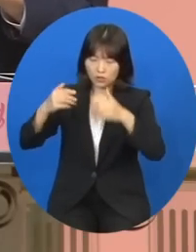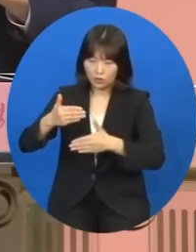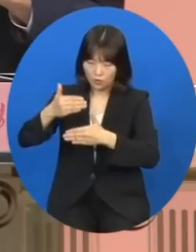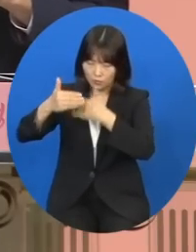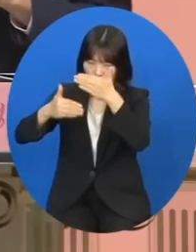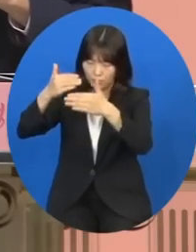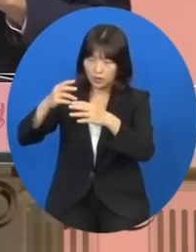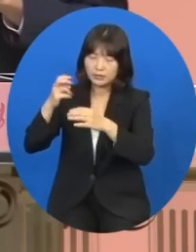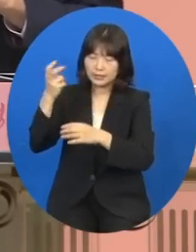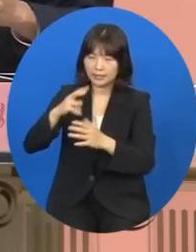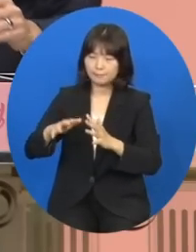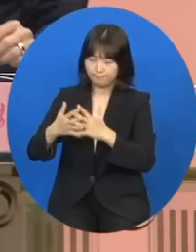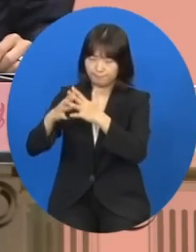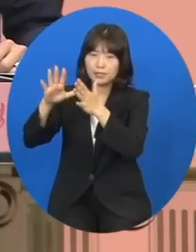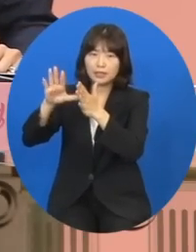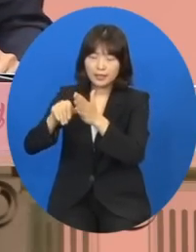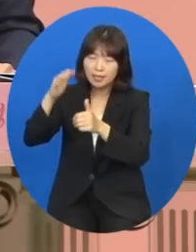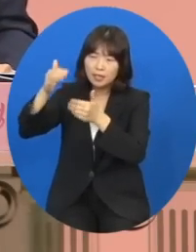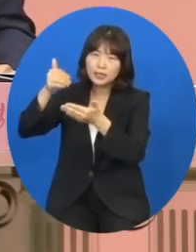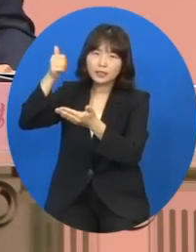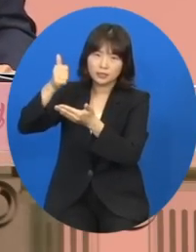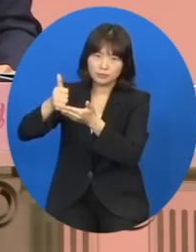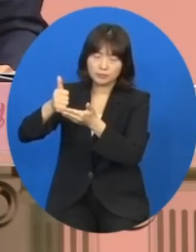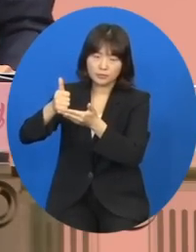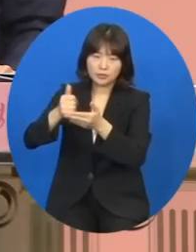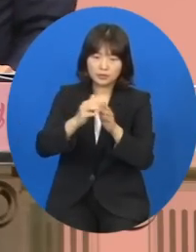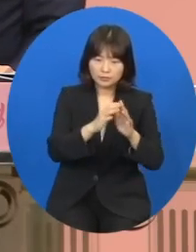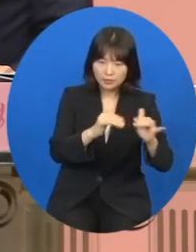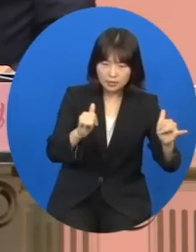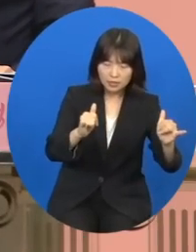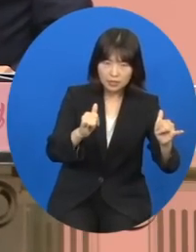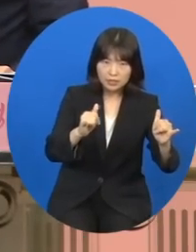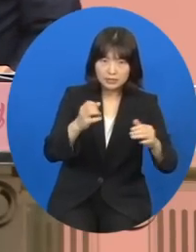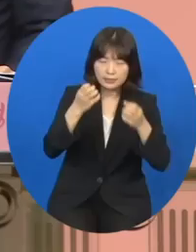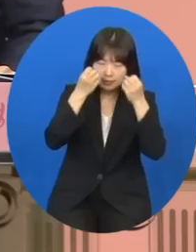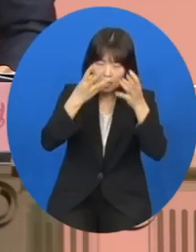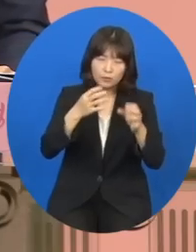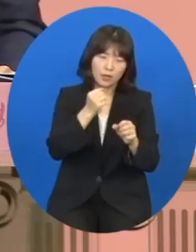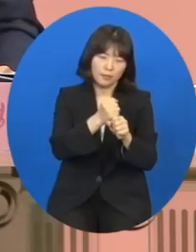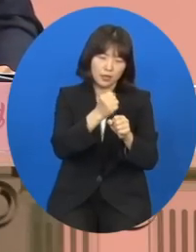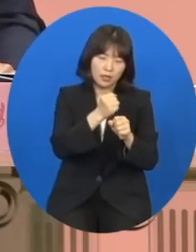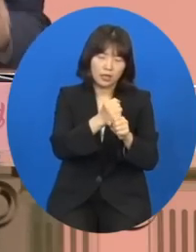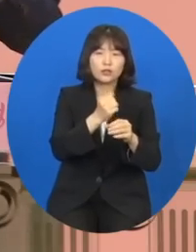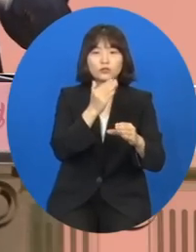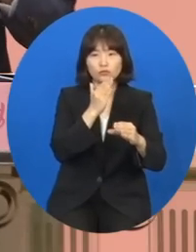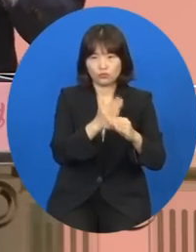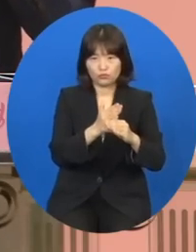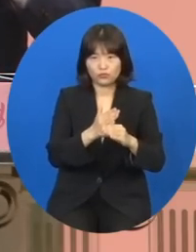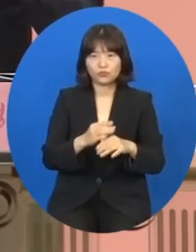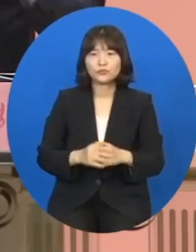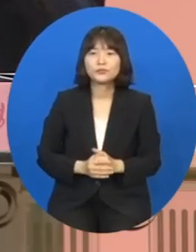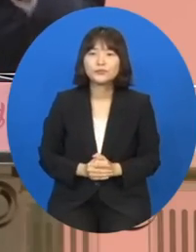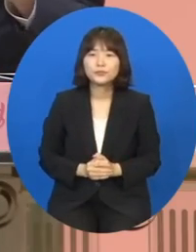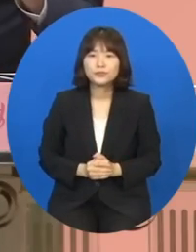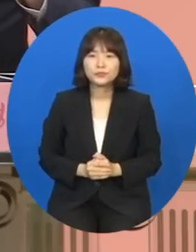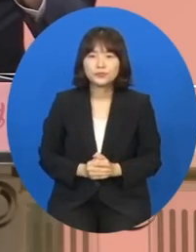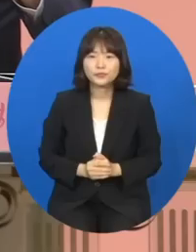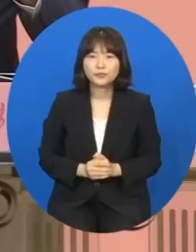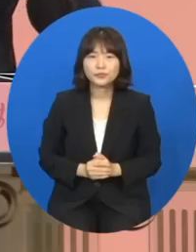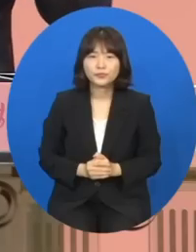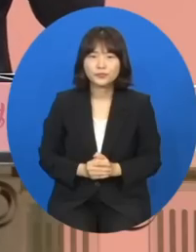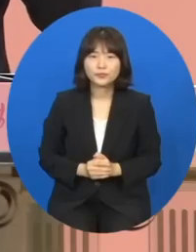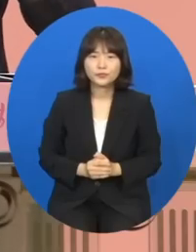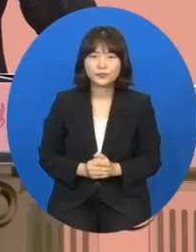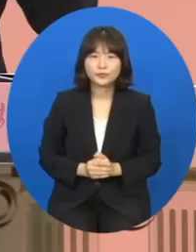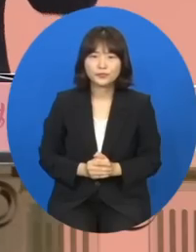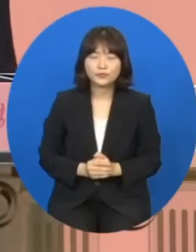하나님께서는 사실 그 하나님의 백성들을 새롭게 지어 가고 계셨습니다 뇌성 의원 외에